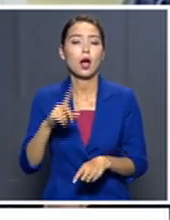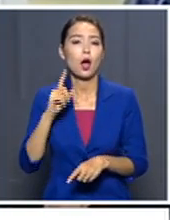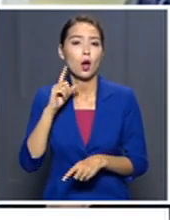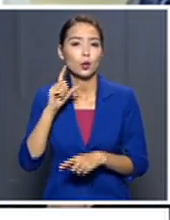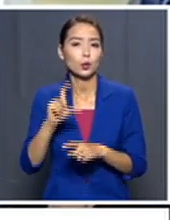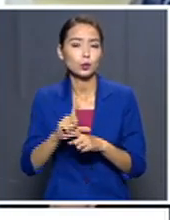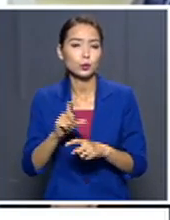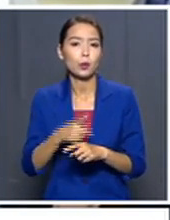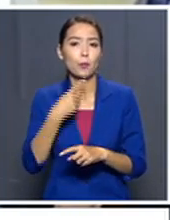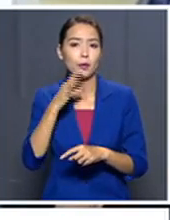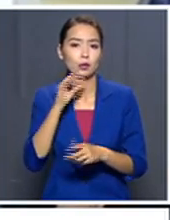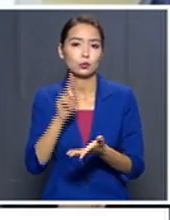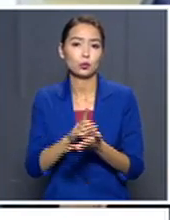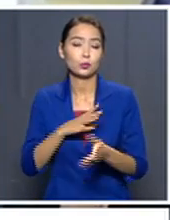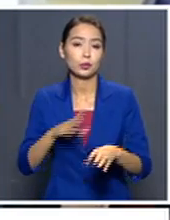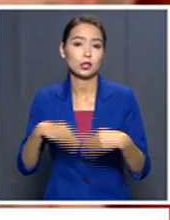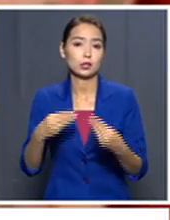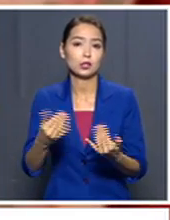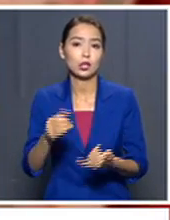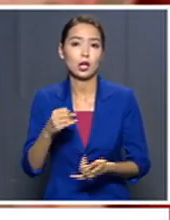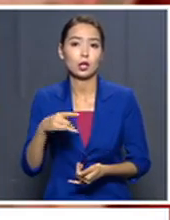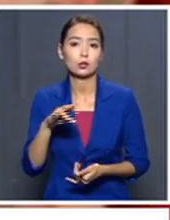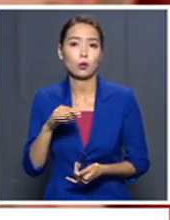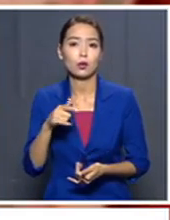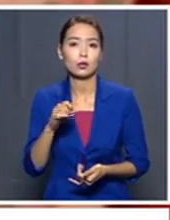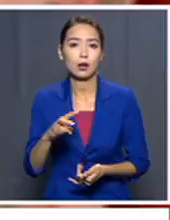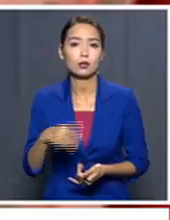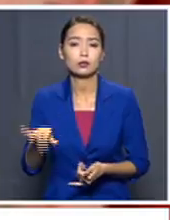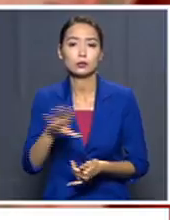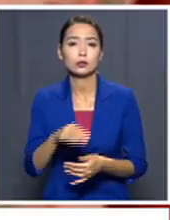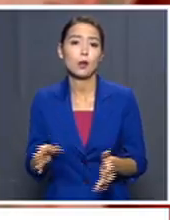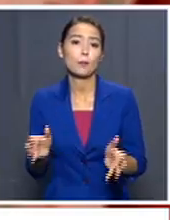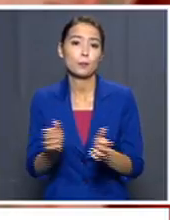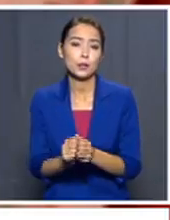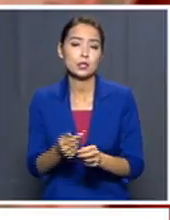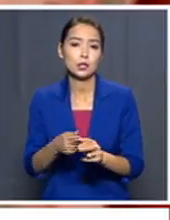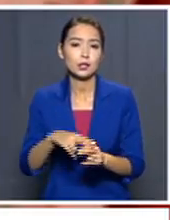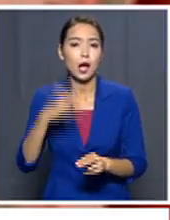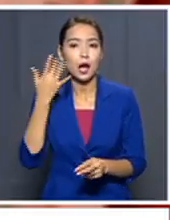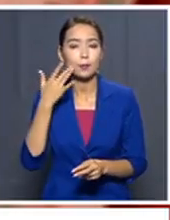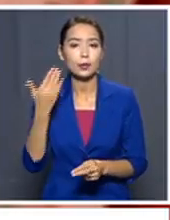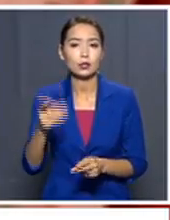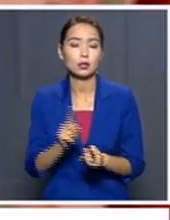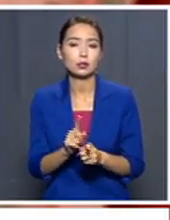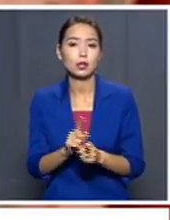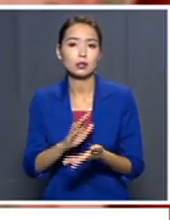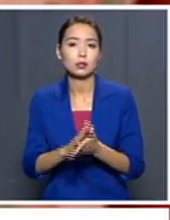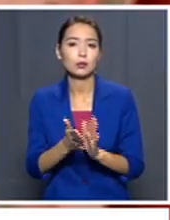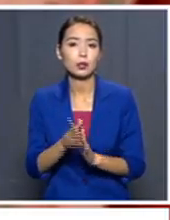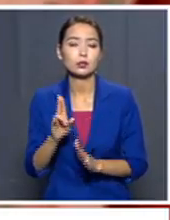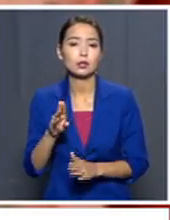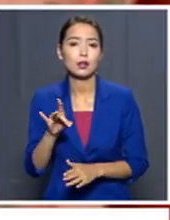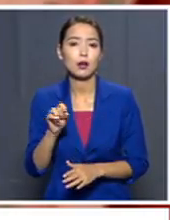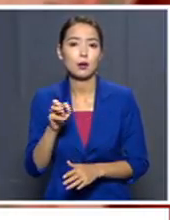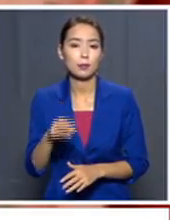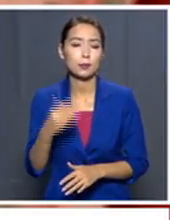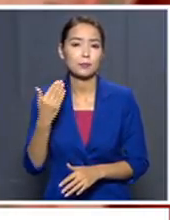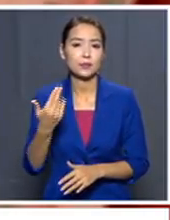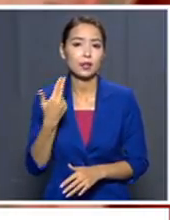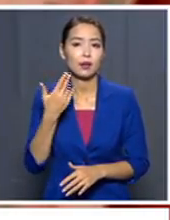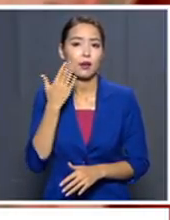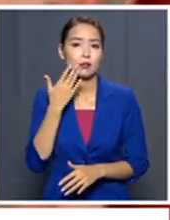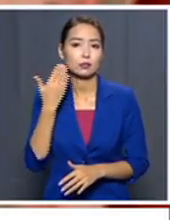полициясына берілуі керек. Эрдоған Кабаниді ұстап беру туралы ұсынысын америкалық әріптесі Дональд Трампқа Вашингтонда қарашаның 13-де